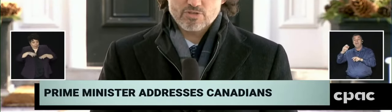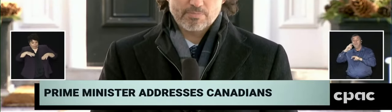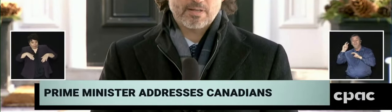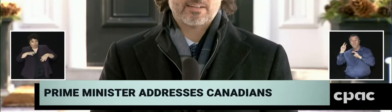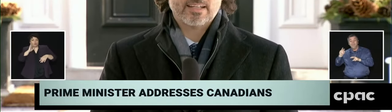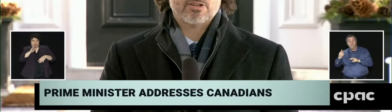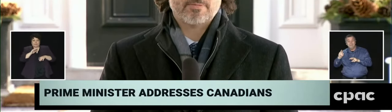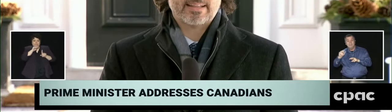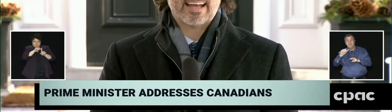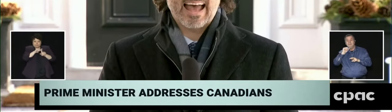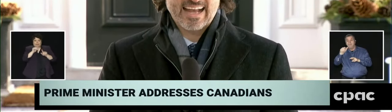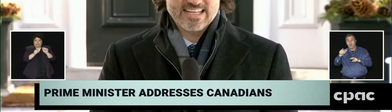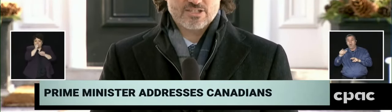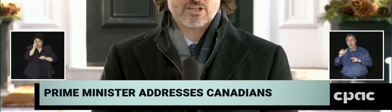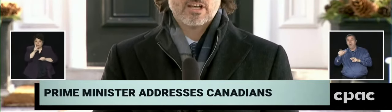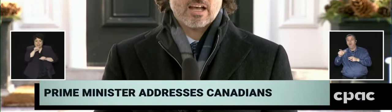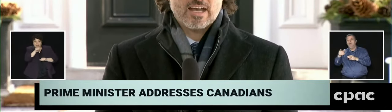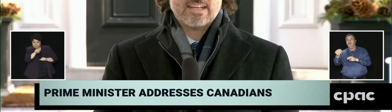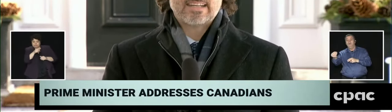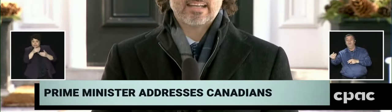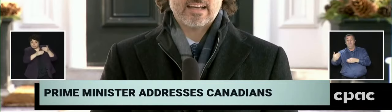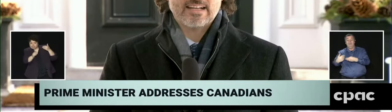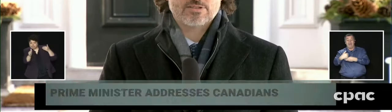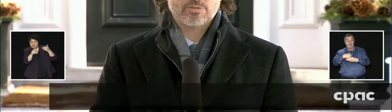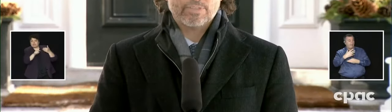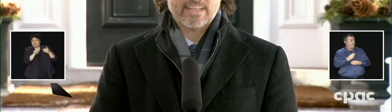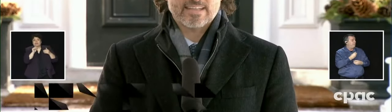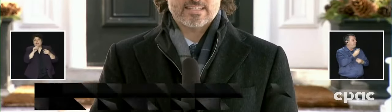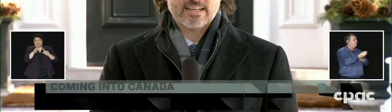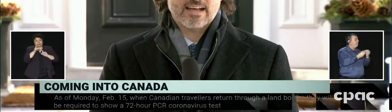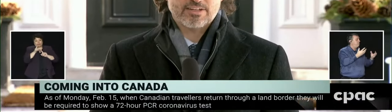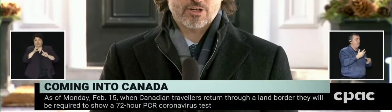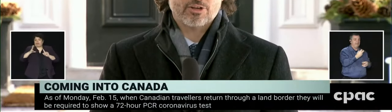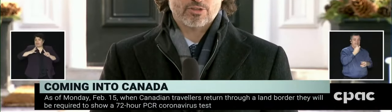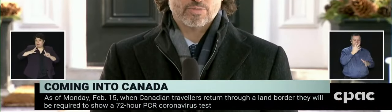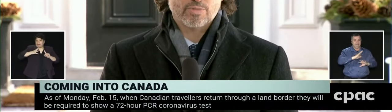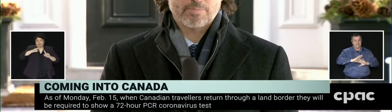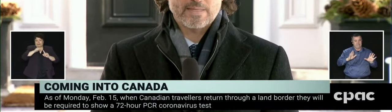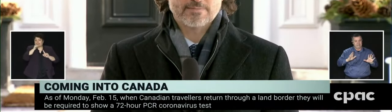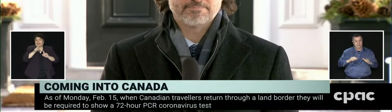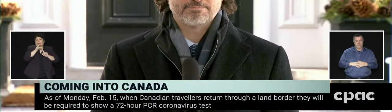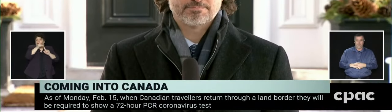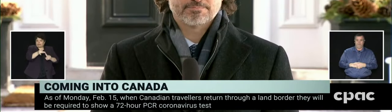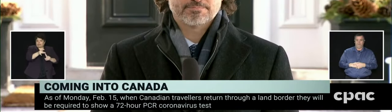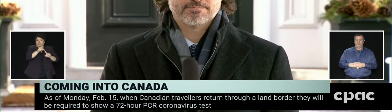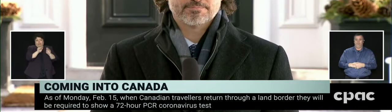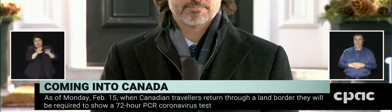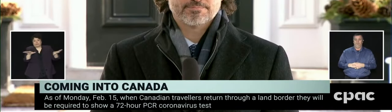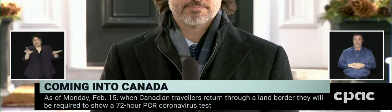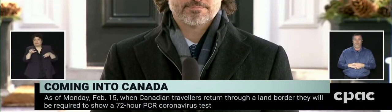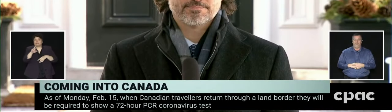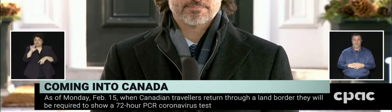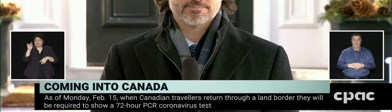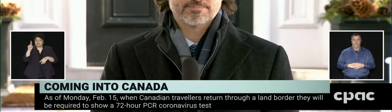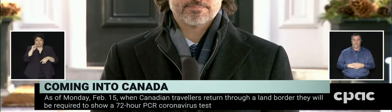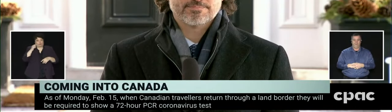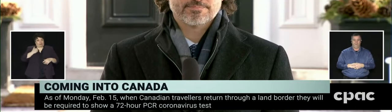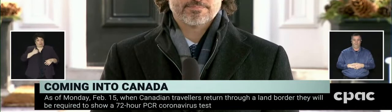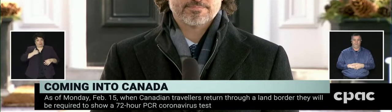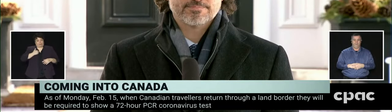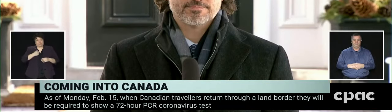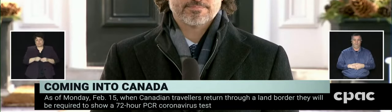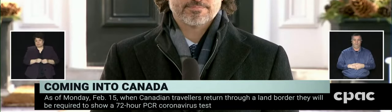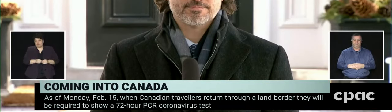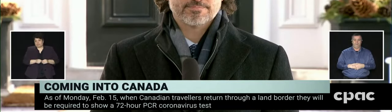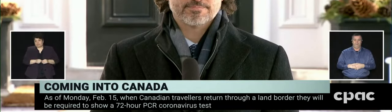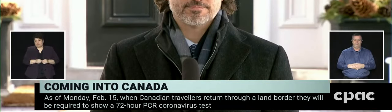qu'ils ne sont pas en train de mettre à risque les autres Canadiens avec leur retour au pays. Merci. Opératrice, dernière